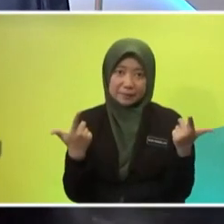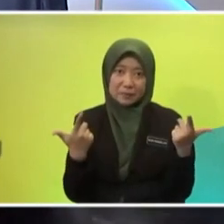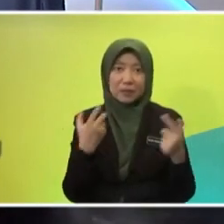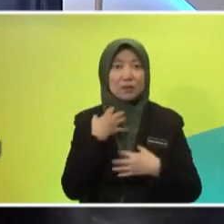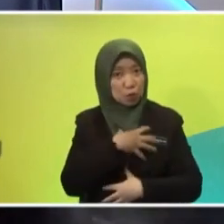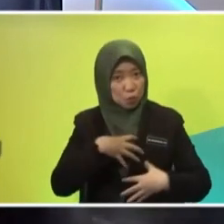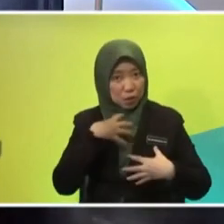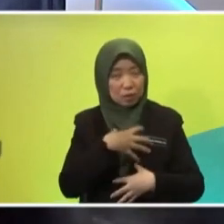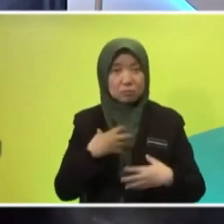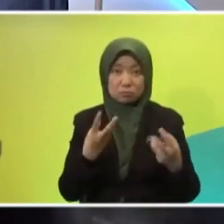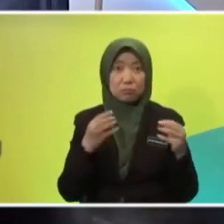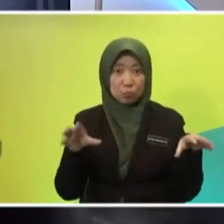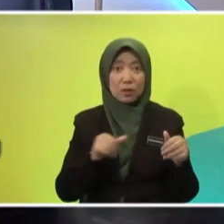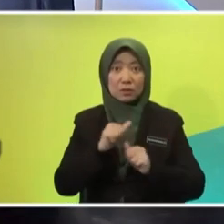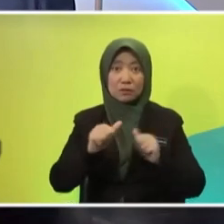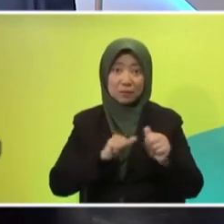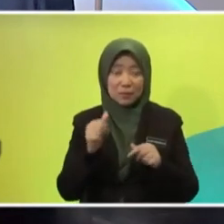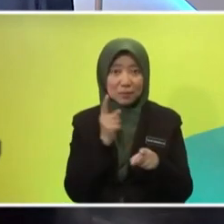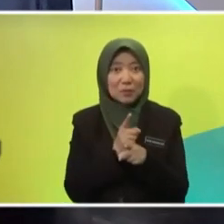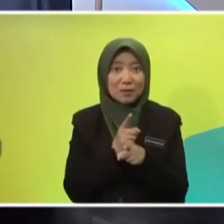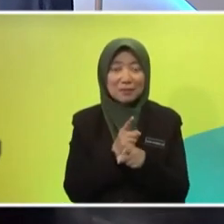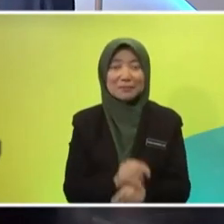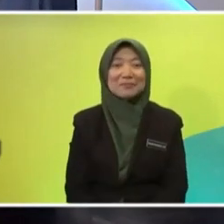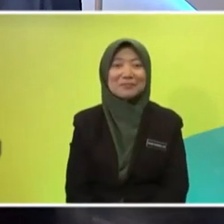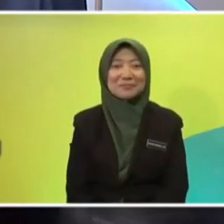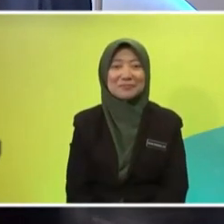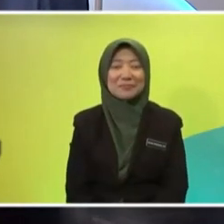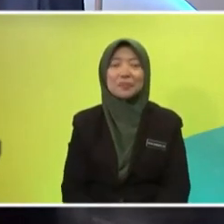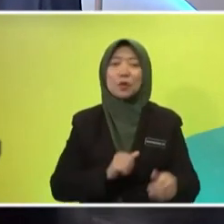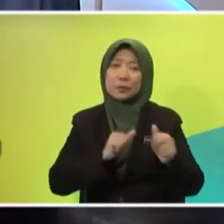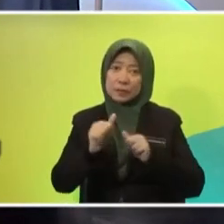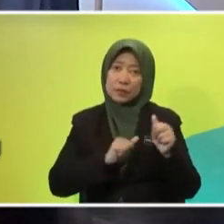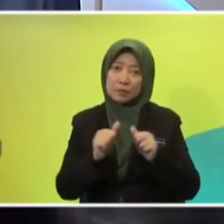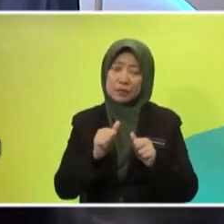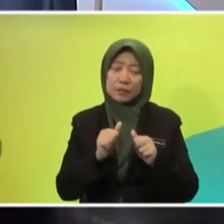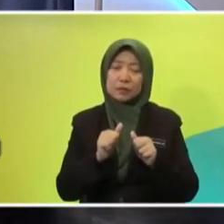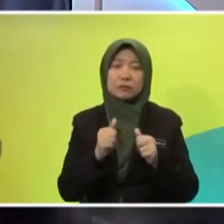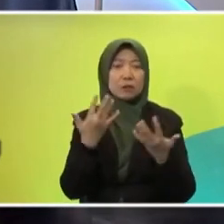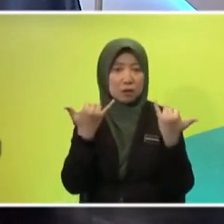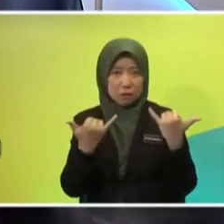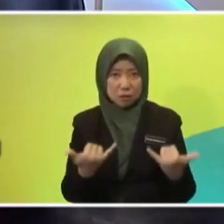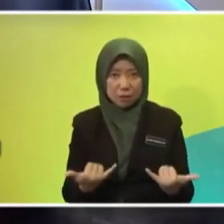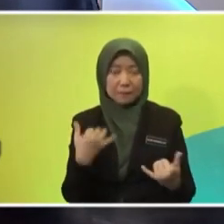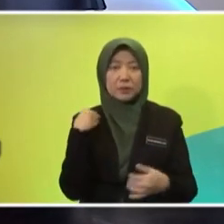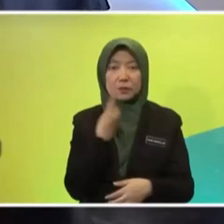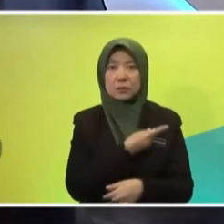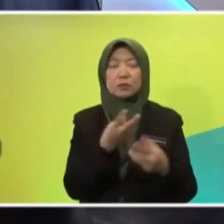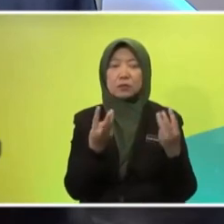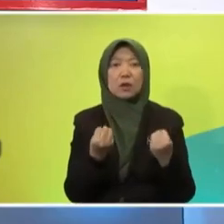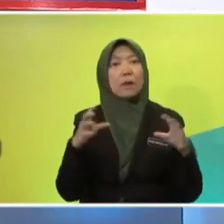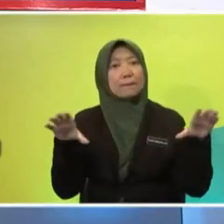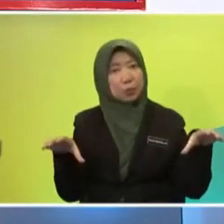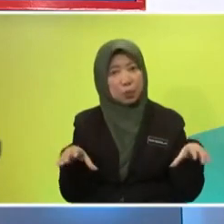lagi. Betul. Okey, apa aktiviti kita seterusnya, Cikgu? Aktiviti yang kita yang seterusnya ialah aktiviti